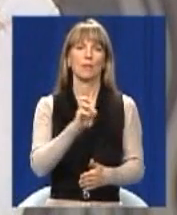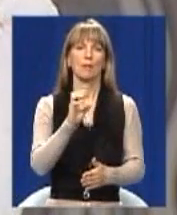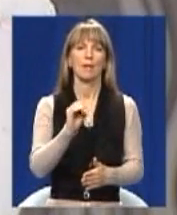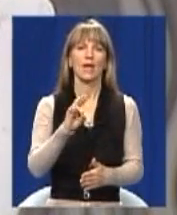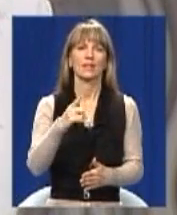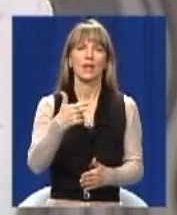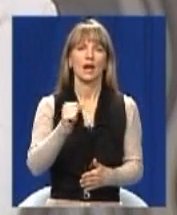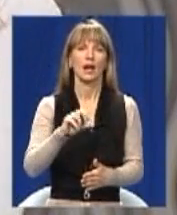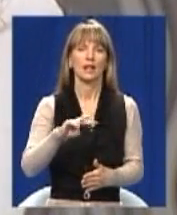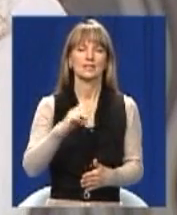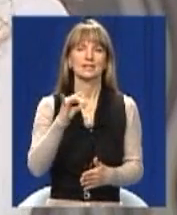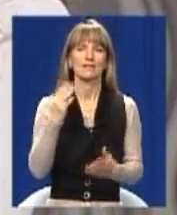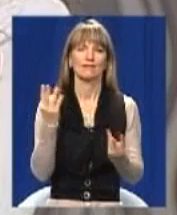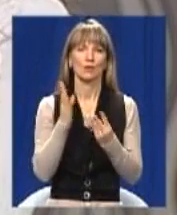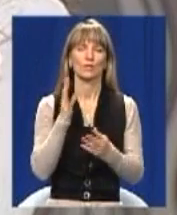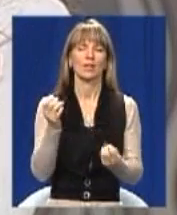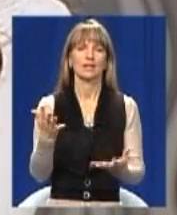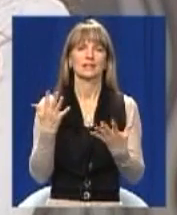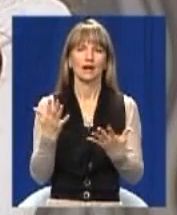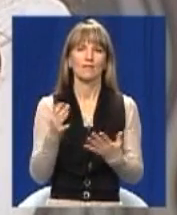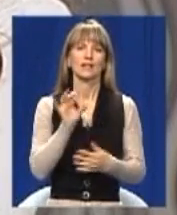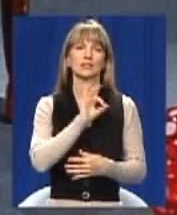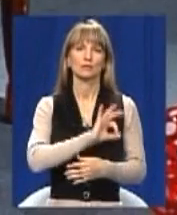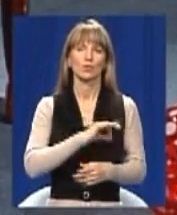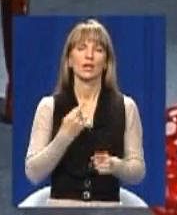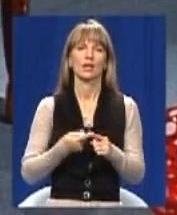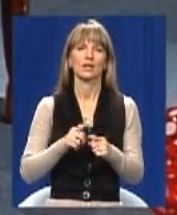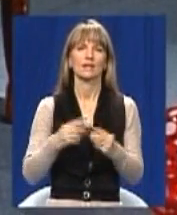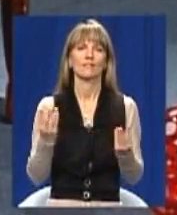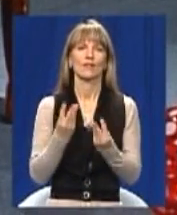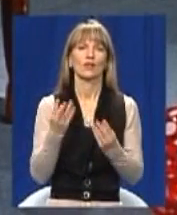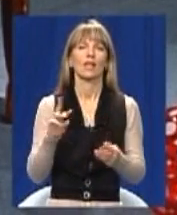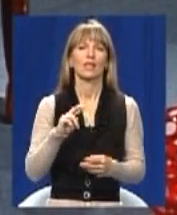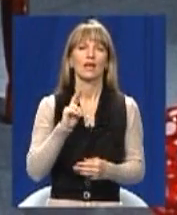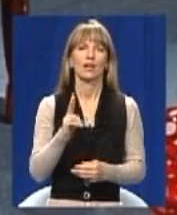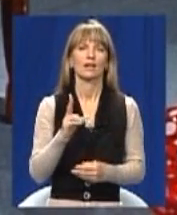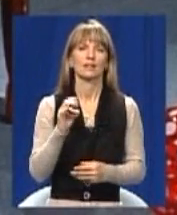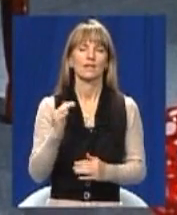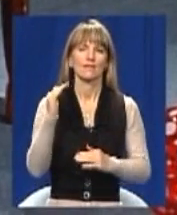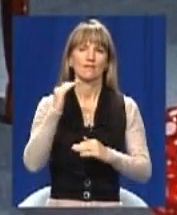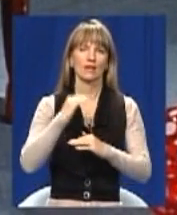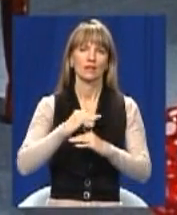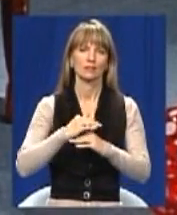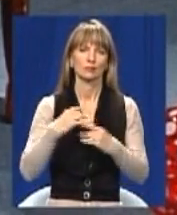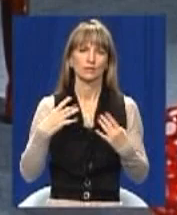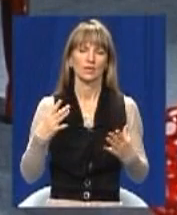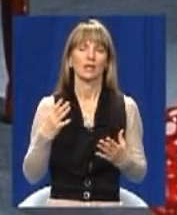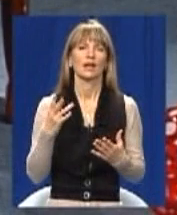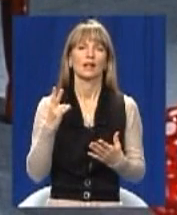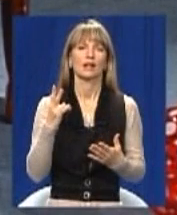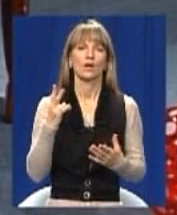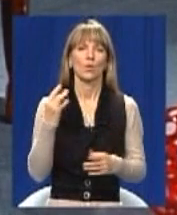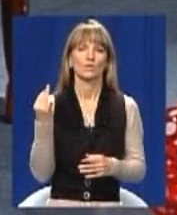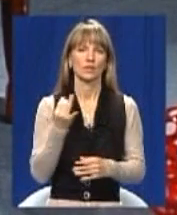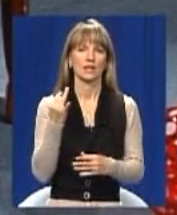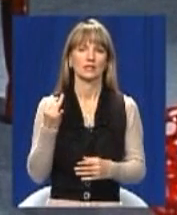і на Новий рік буде дуже таки яскраво використовувати ці такі вогники, як на вечірці, так і взагалі вночі. Дуже таки цікава